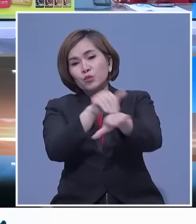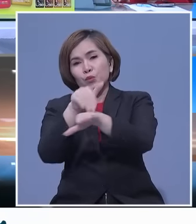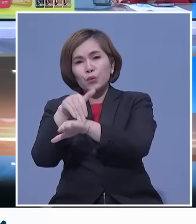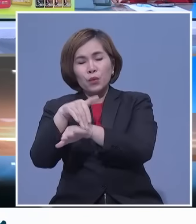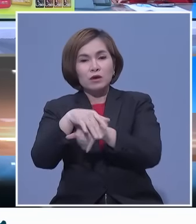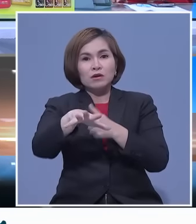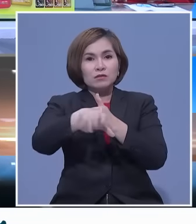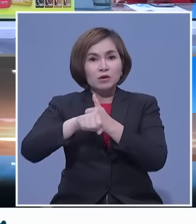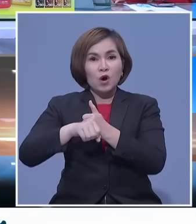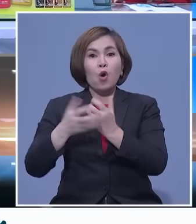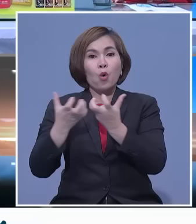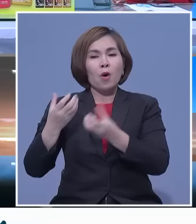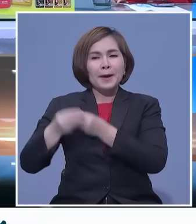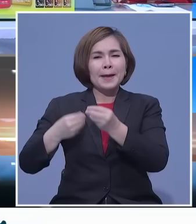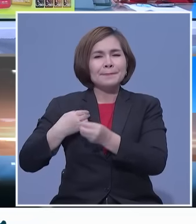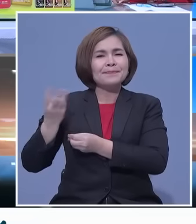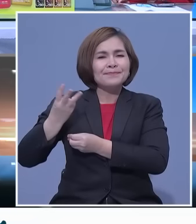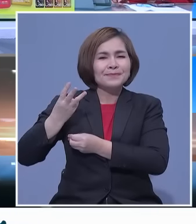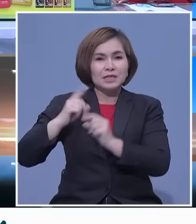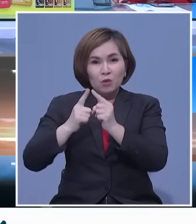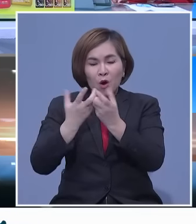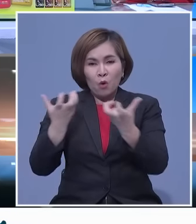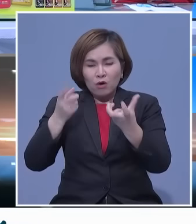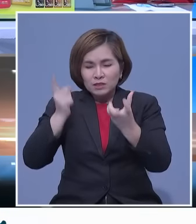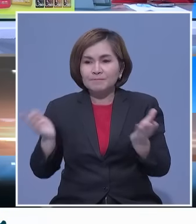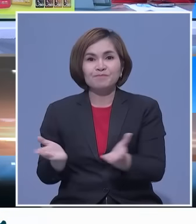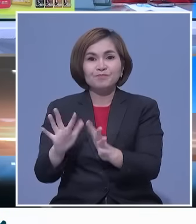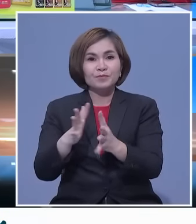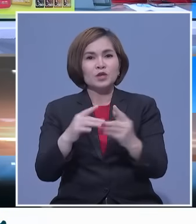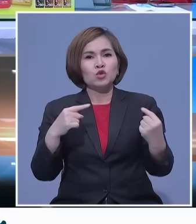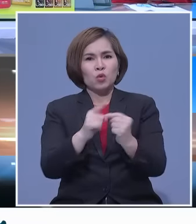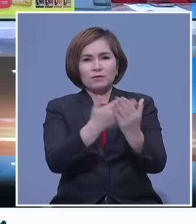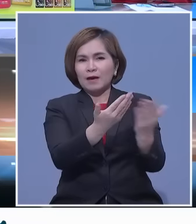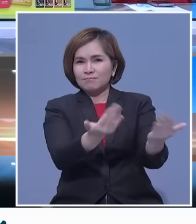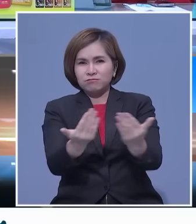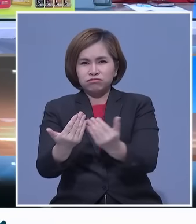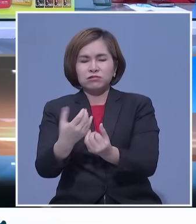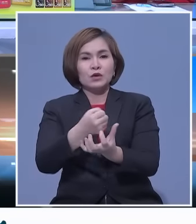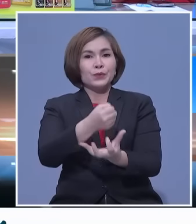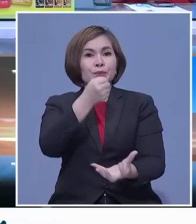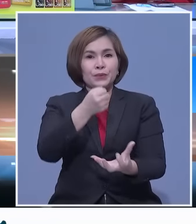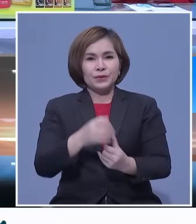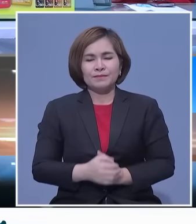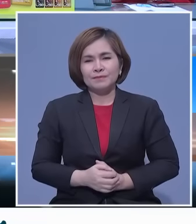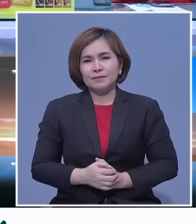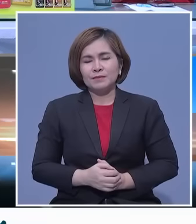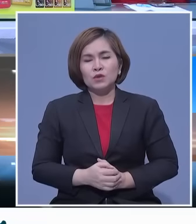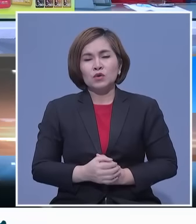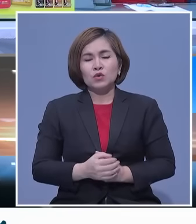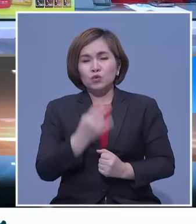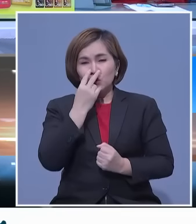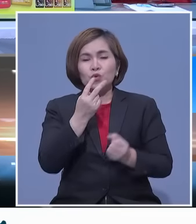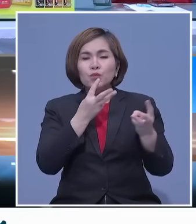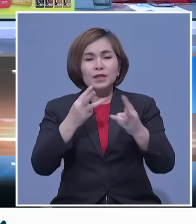สินค้ามีสินค้าไว้ป้องกันตัวเองทำให้มันถูกต้องตามกฎหมายแต่สุดท้ายขายไม่ได้จริงคนอย่างเราเนี่ยขายไม่ได้จริงเดี๋ยวไปฟังอาจารย์วิเคราะห์